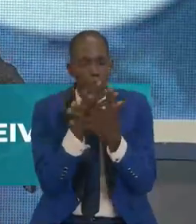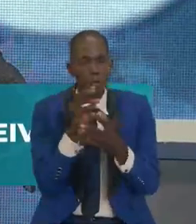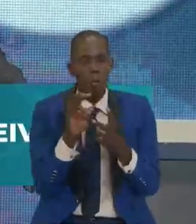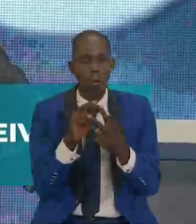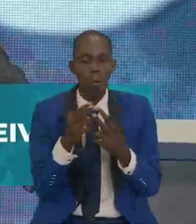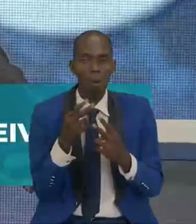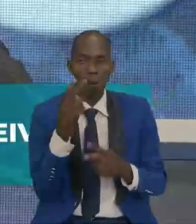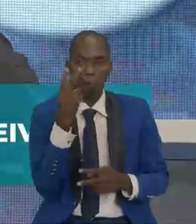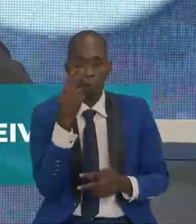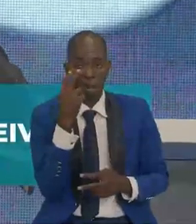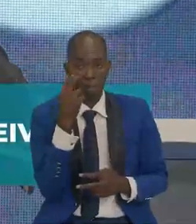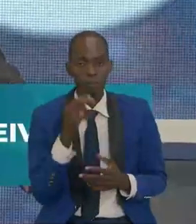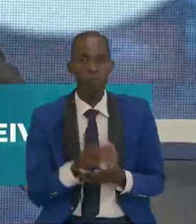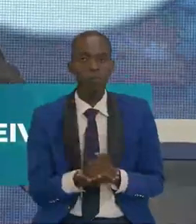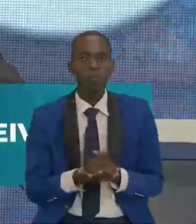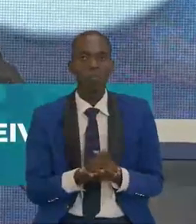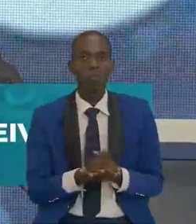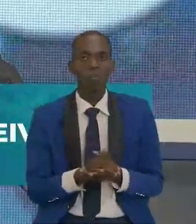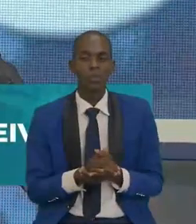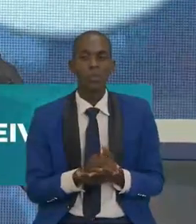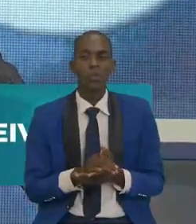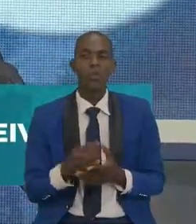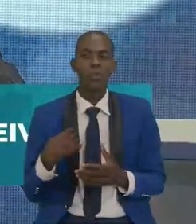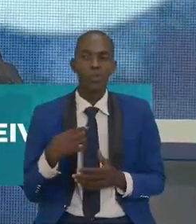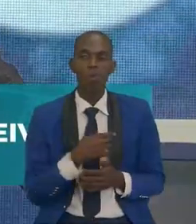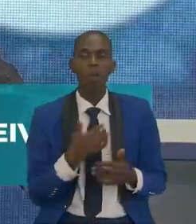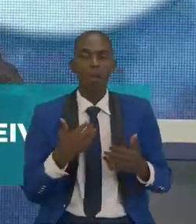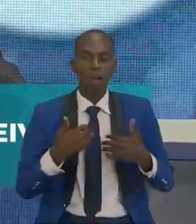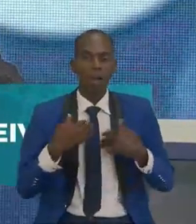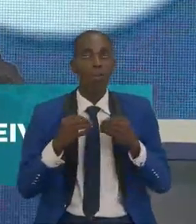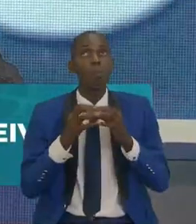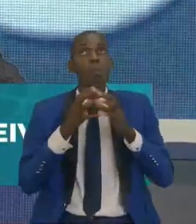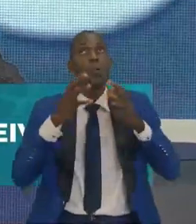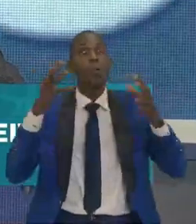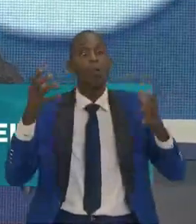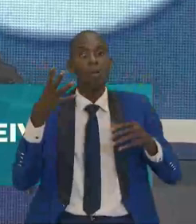Si vos yeux sont flous ou aveugles,